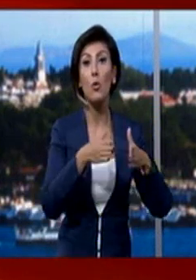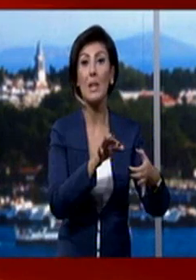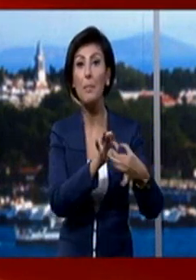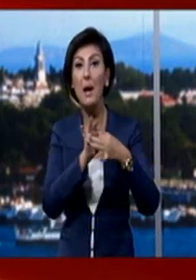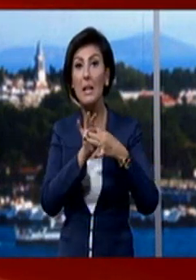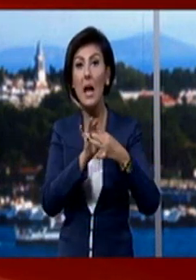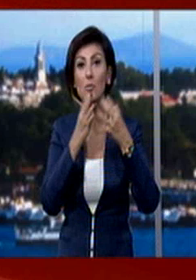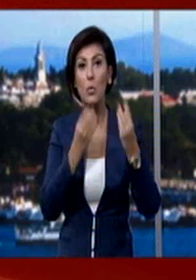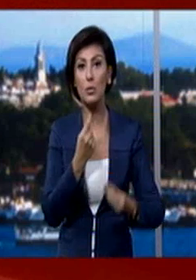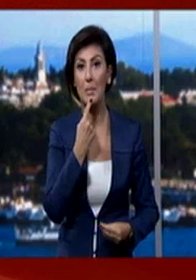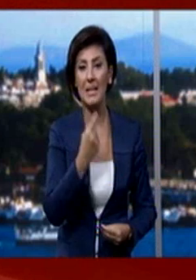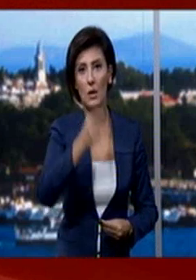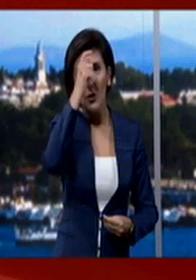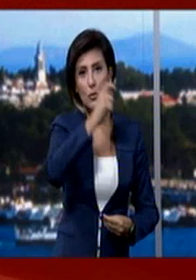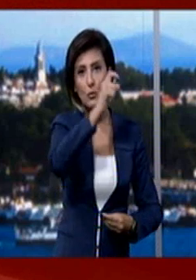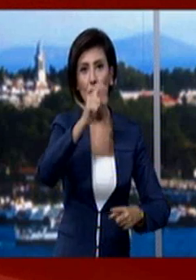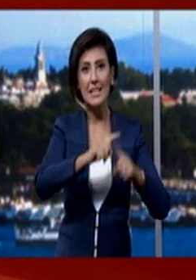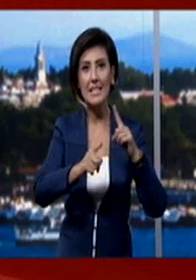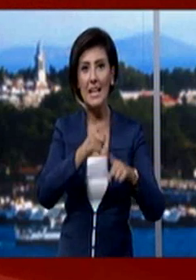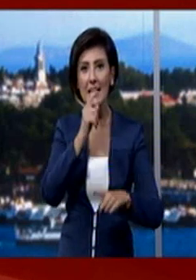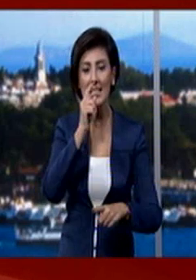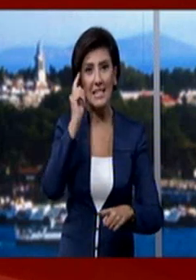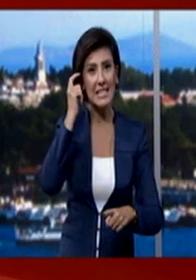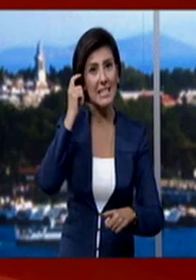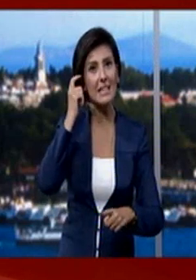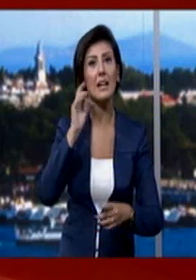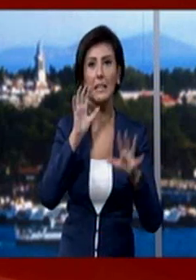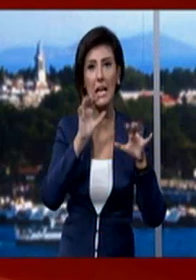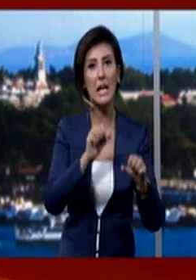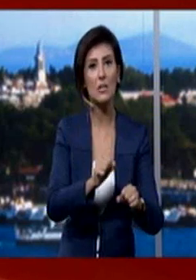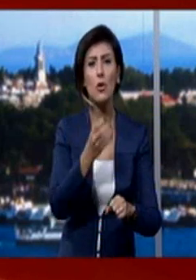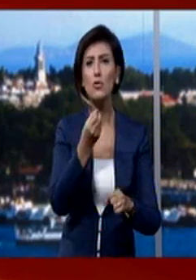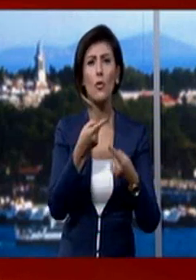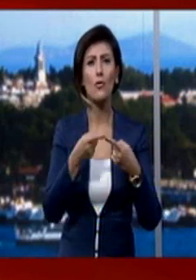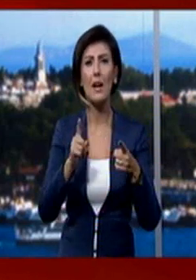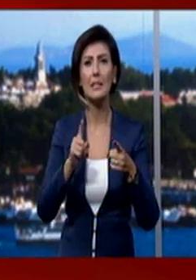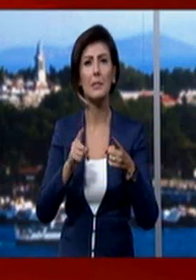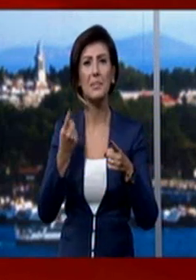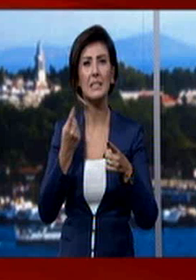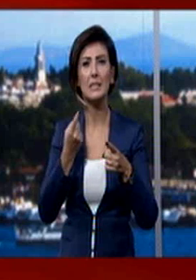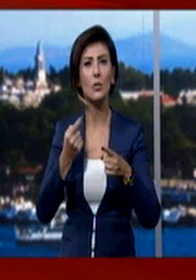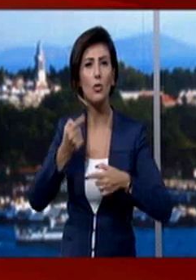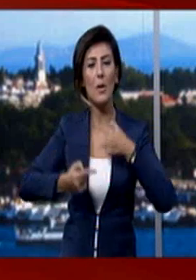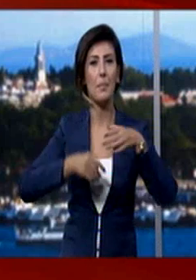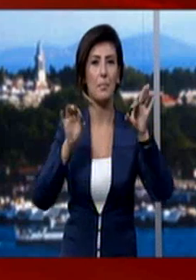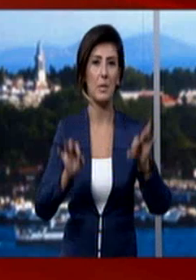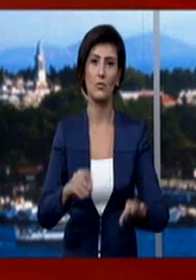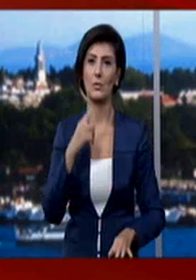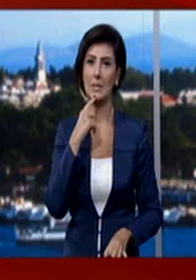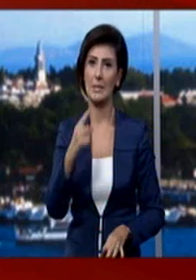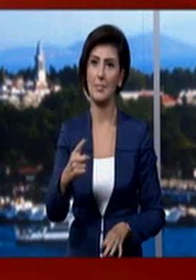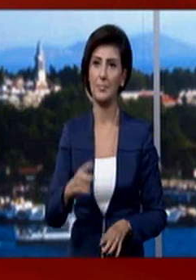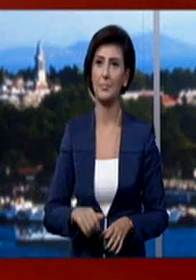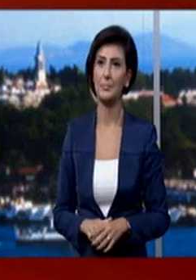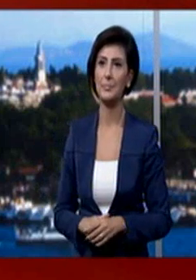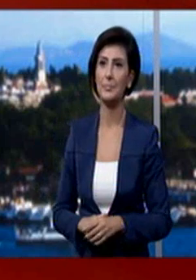doğrudan bağlantılı olduğunu belirterek, Türkiye siyasi istikrarı yakaladığında çok farklı bir atılım dönemi başlayacak dedi.